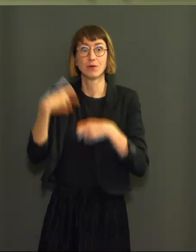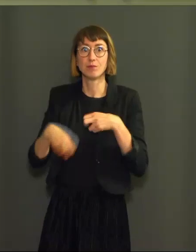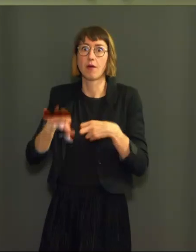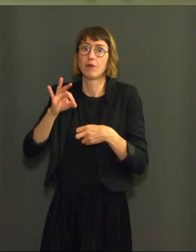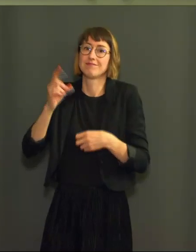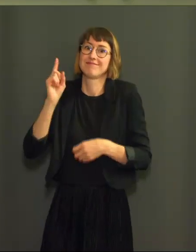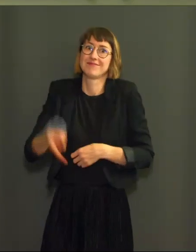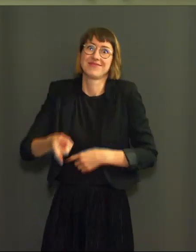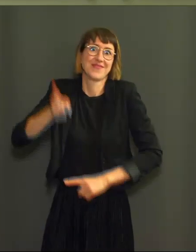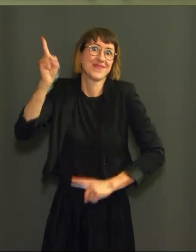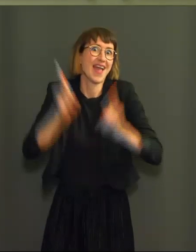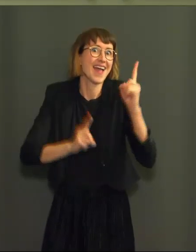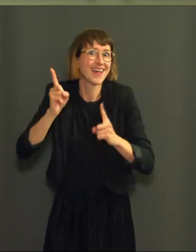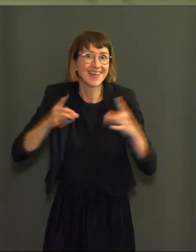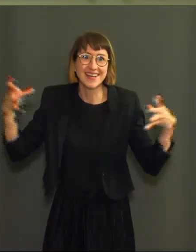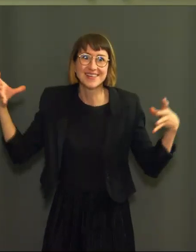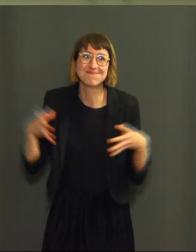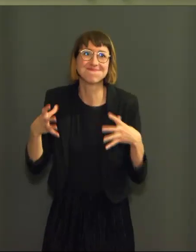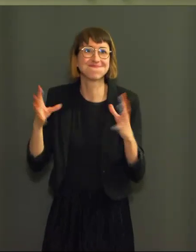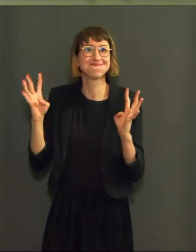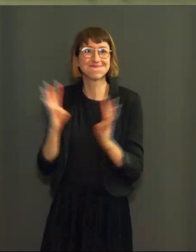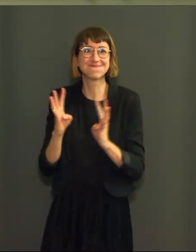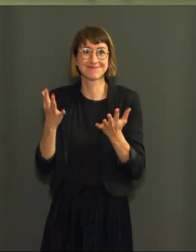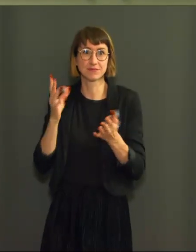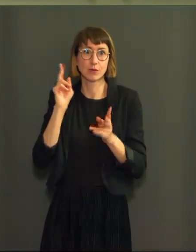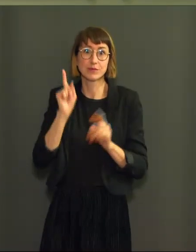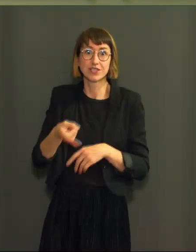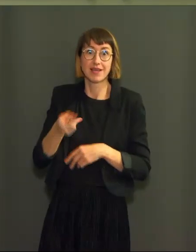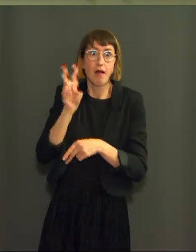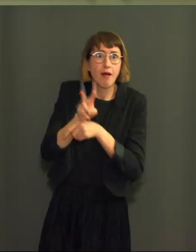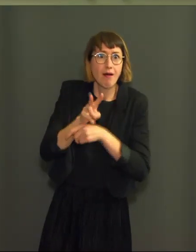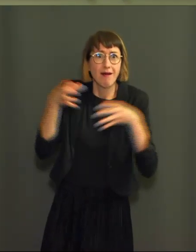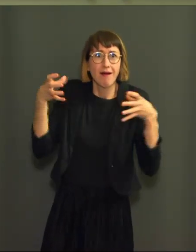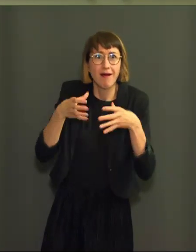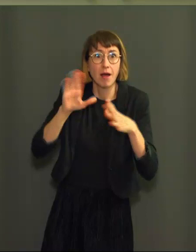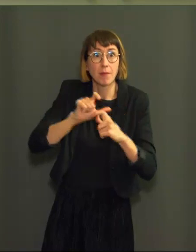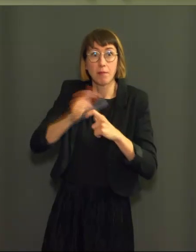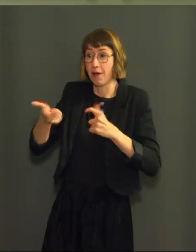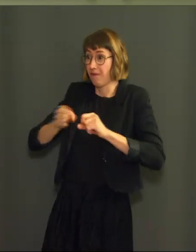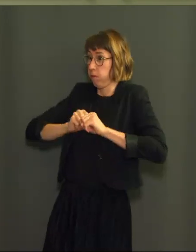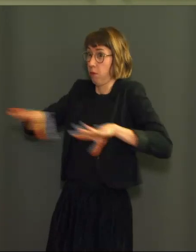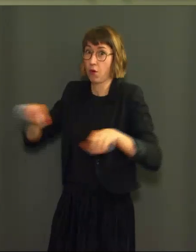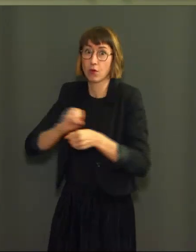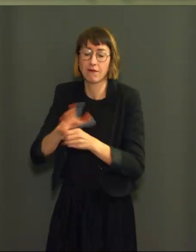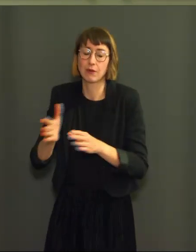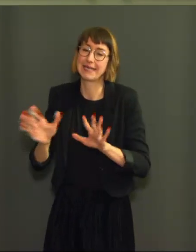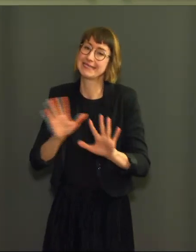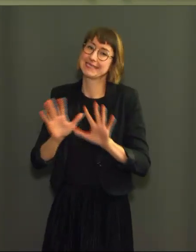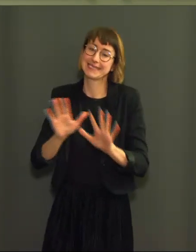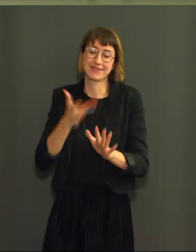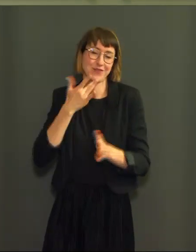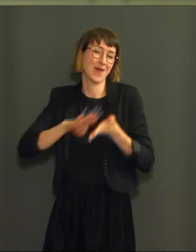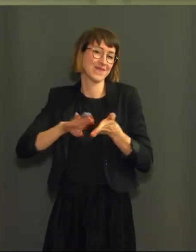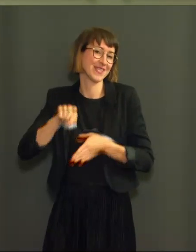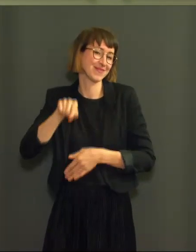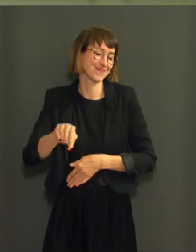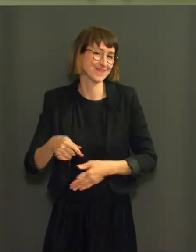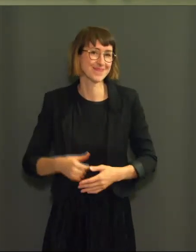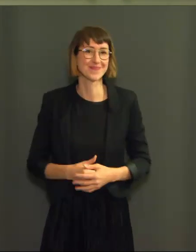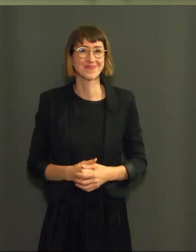tard, après le suivi du match par des supporters, on ait une flambée de contamination suite à des contaminations ayant